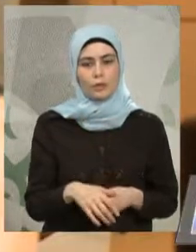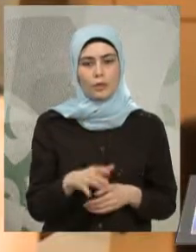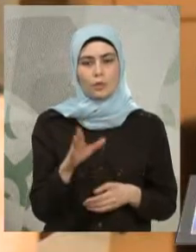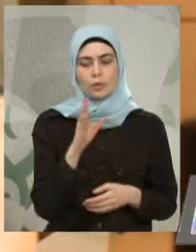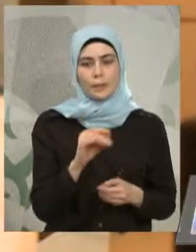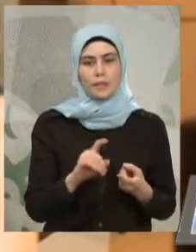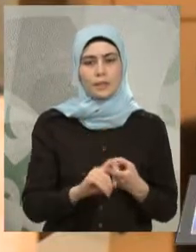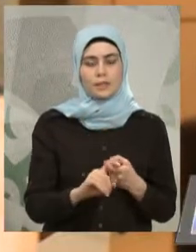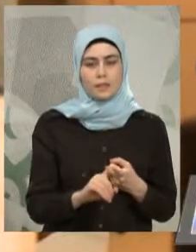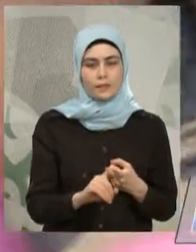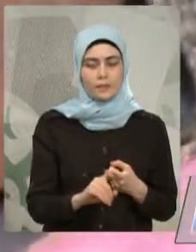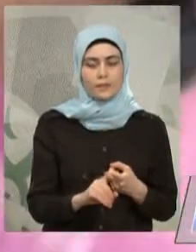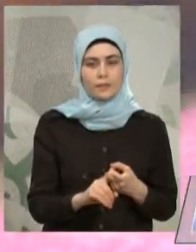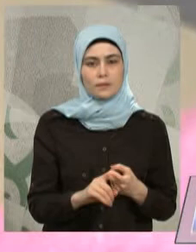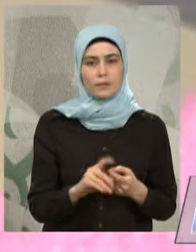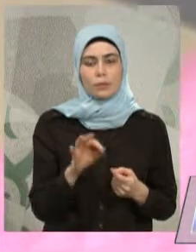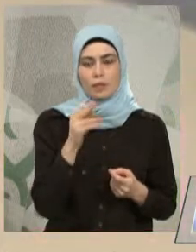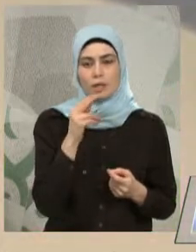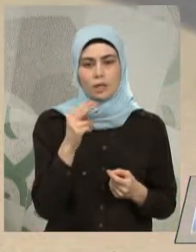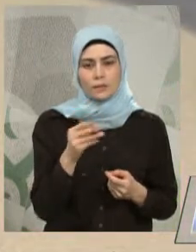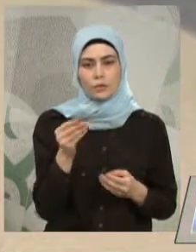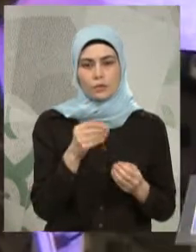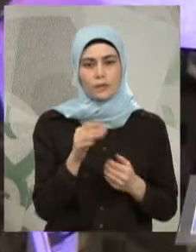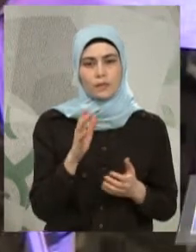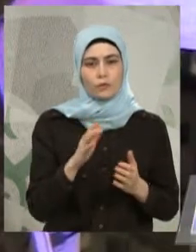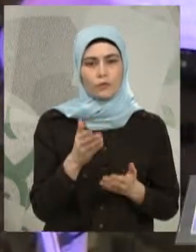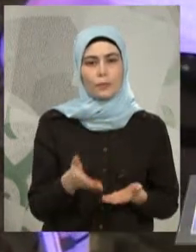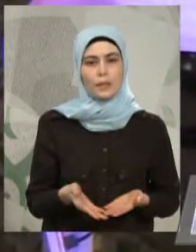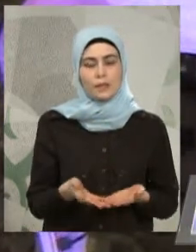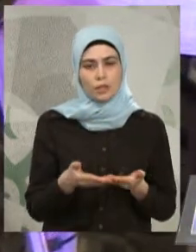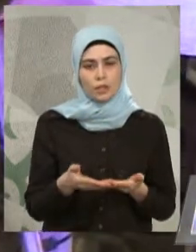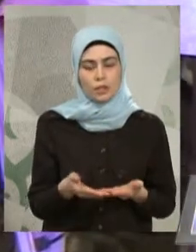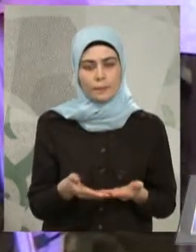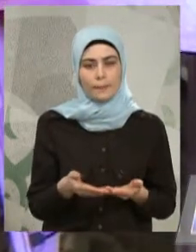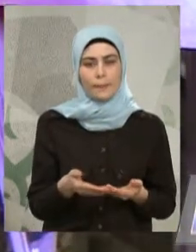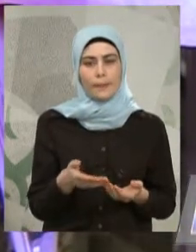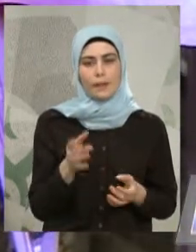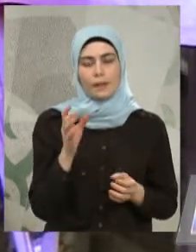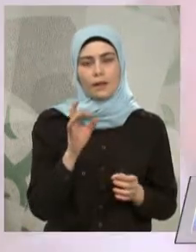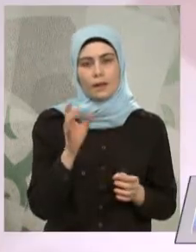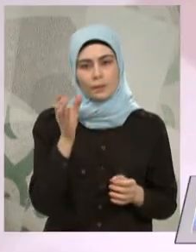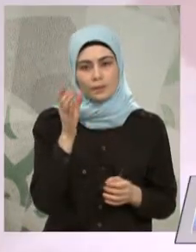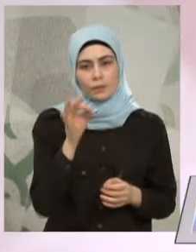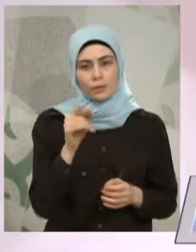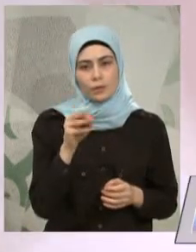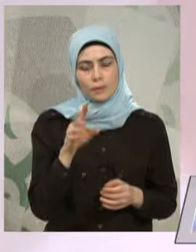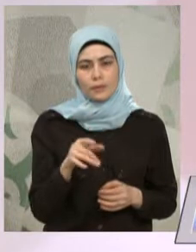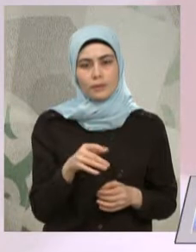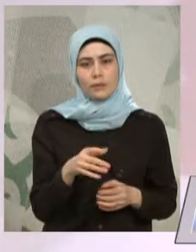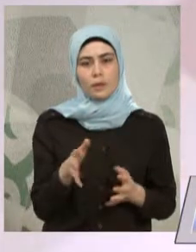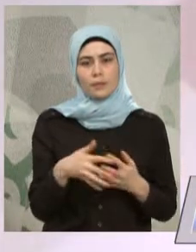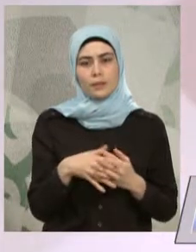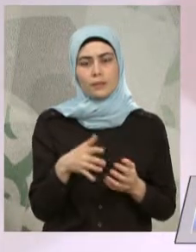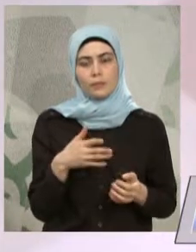степени зависит от качества существующих институтов поддержки. Образовательные программы и тренинги корпорации МСП, объединения «Мой